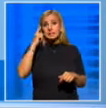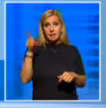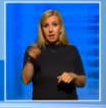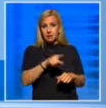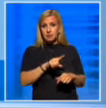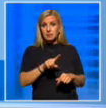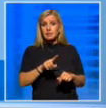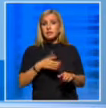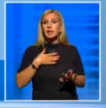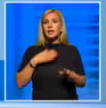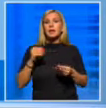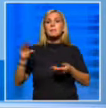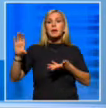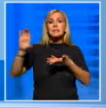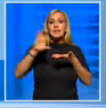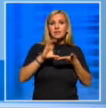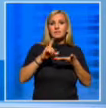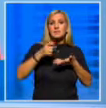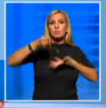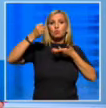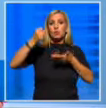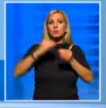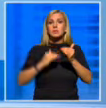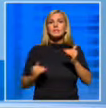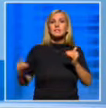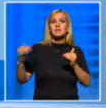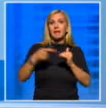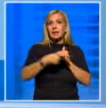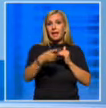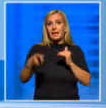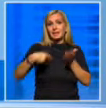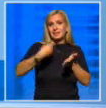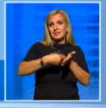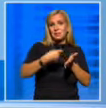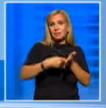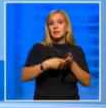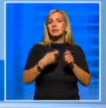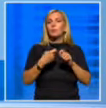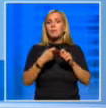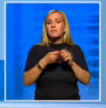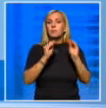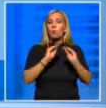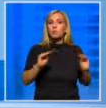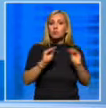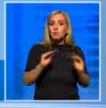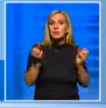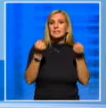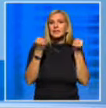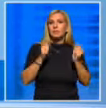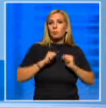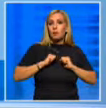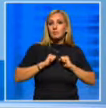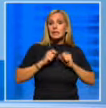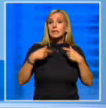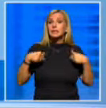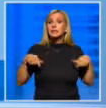за да има средства за бюджета, с които да се вдигнат техните доходи, с които да оправим образованието, да оправим здравеопазването,